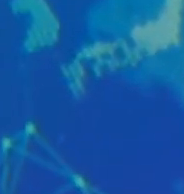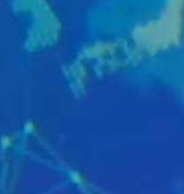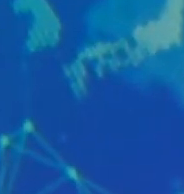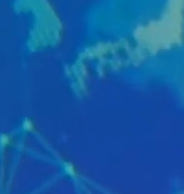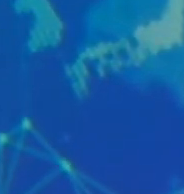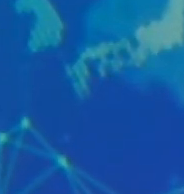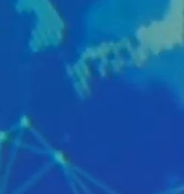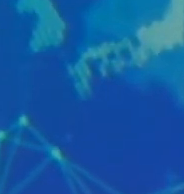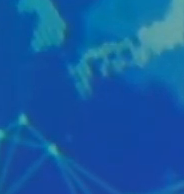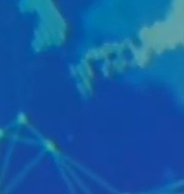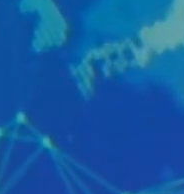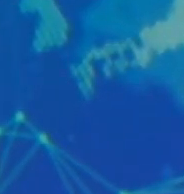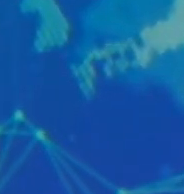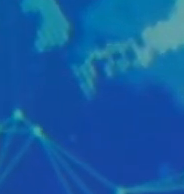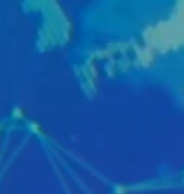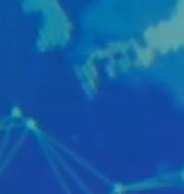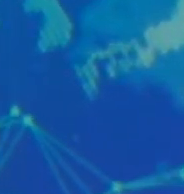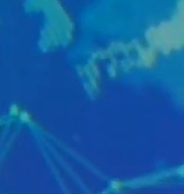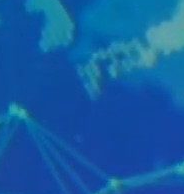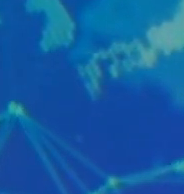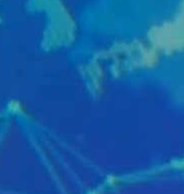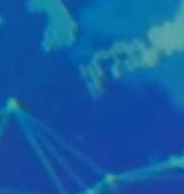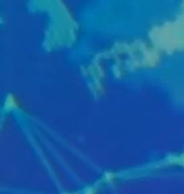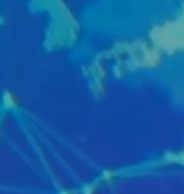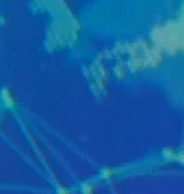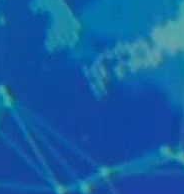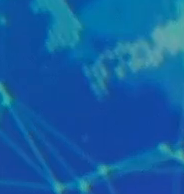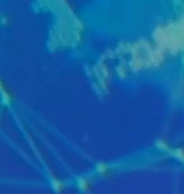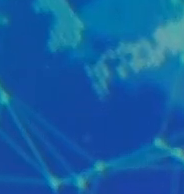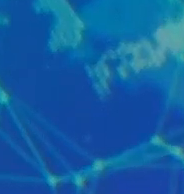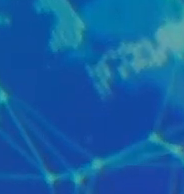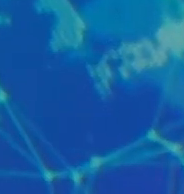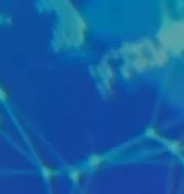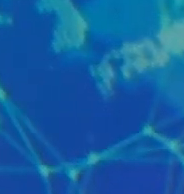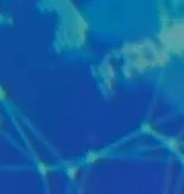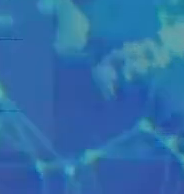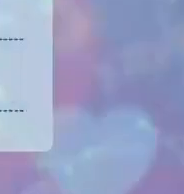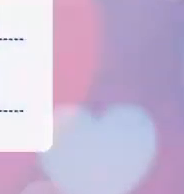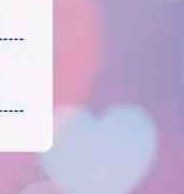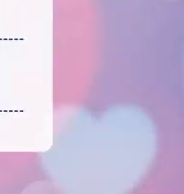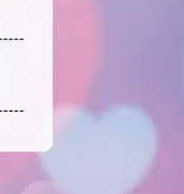다음은 희망 2023 나눔 캠페인 이웃돕기 상금을 보내주신 분들입니다